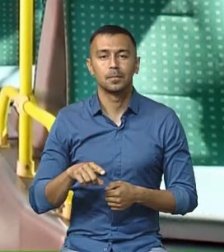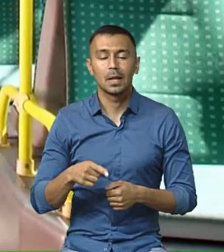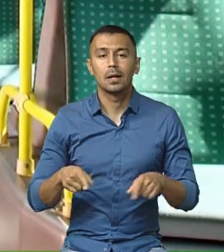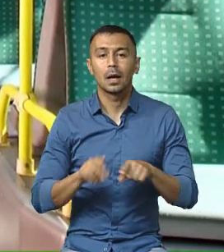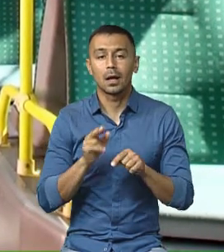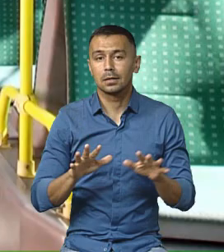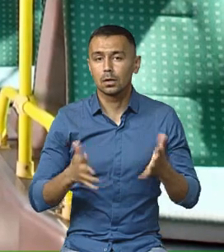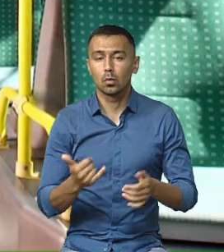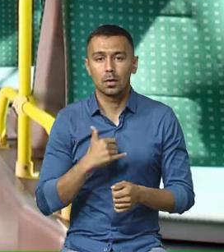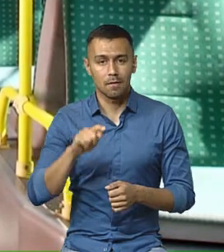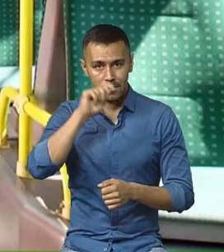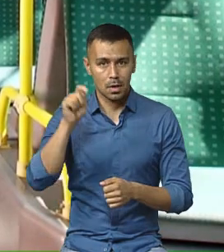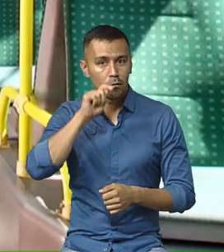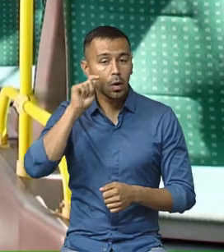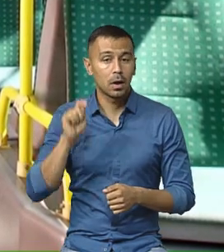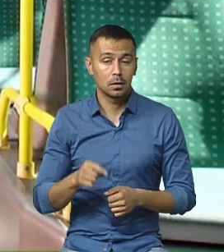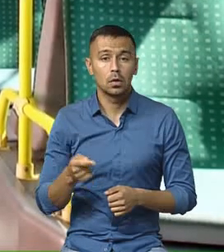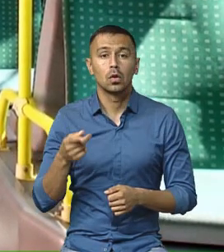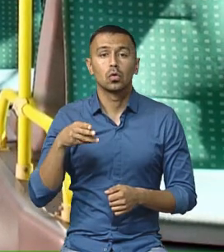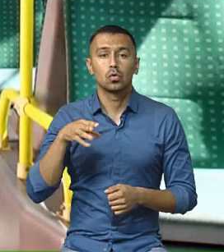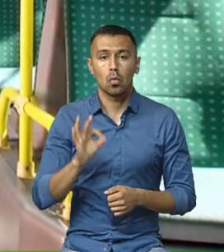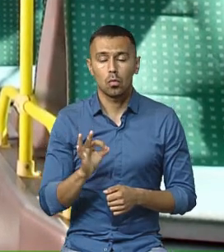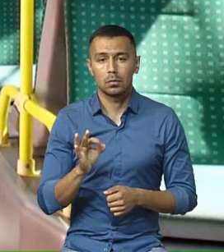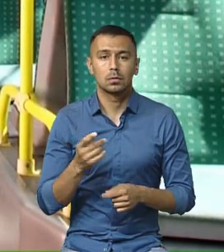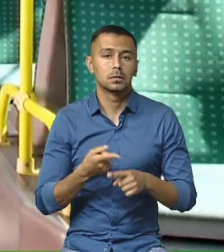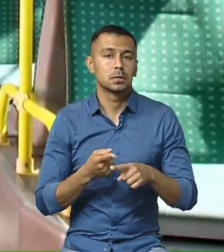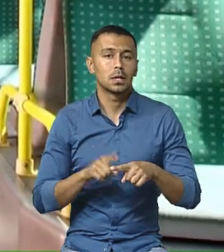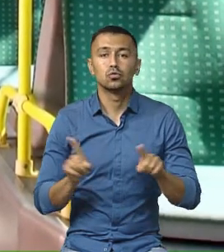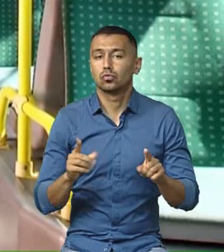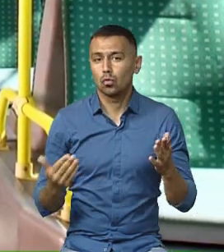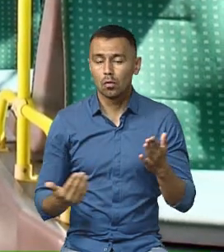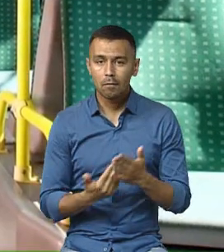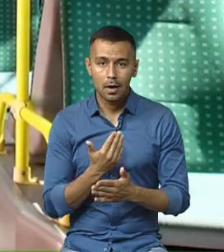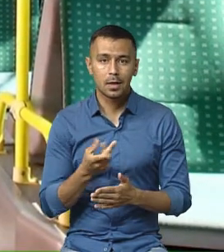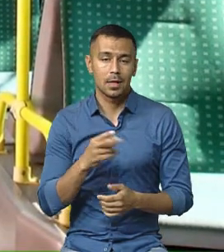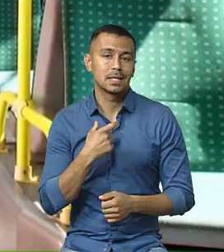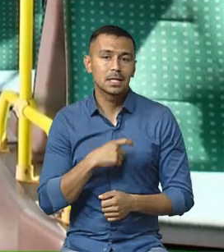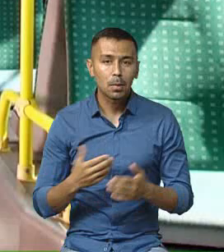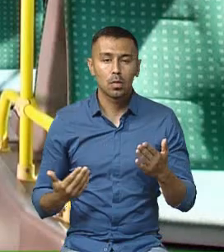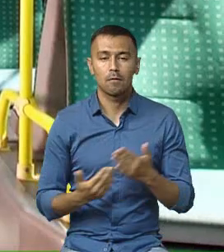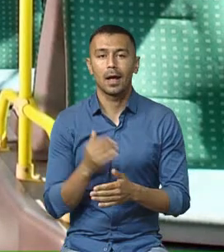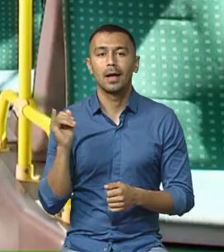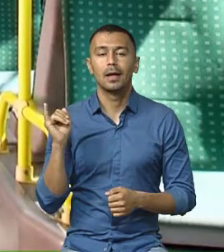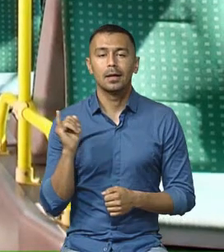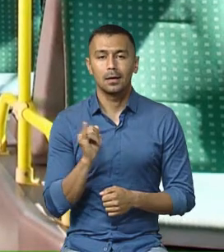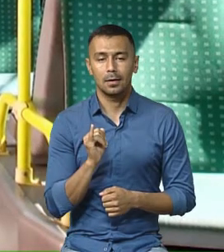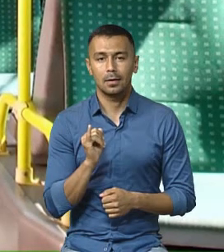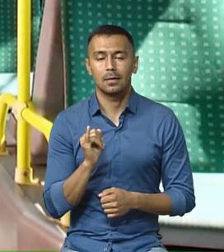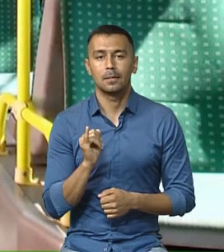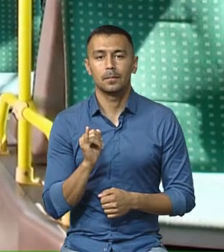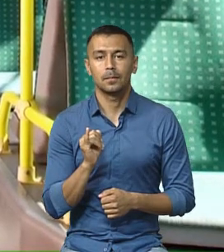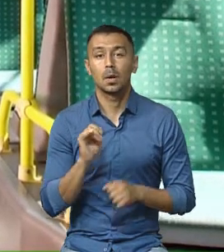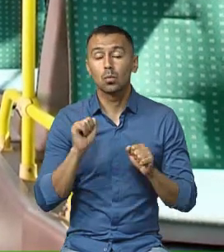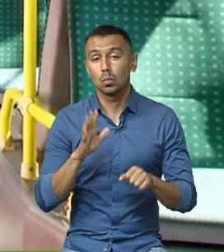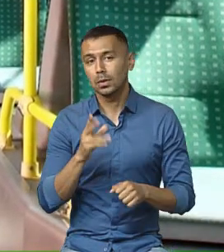як сталася в нас війна в країні, то це щось нове. Нове і для себе нове, і, а може,